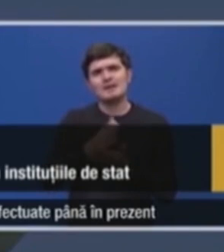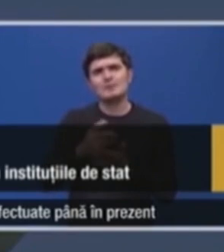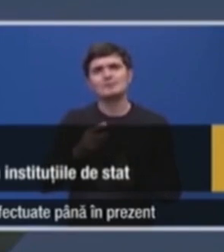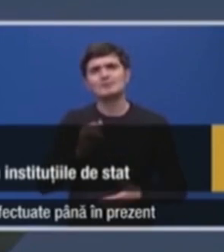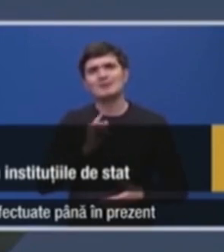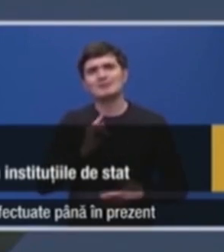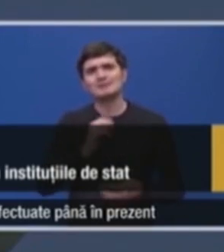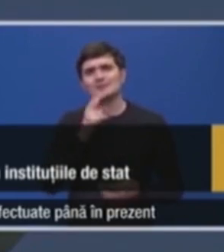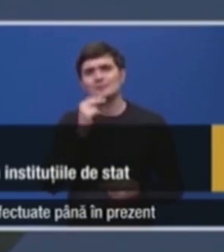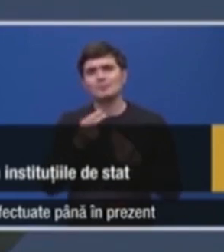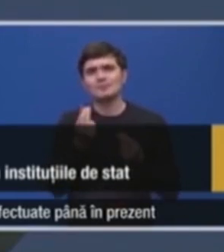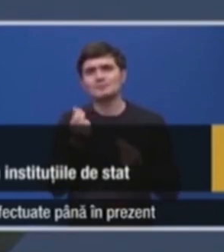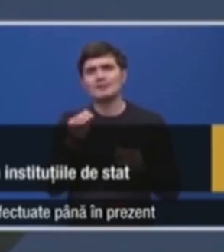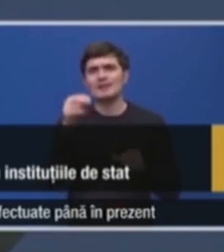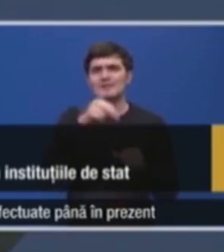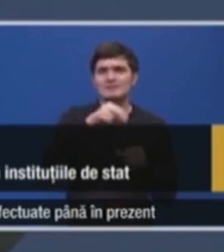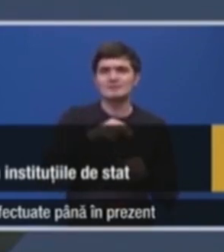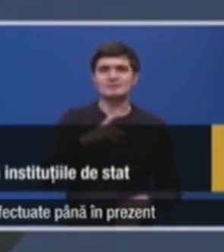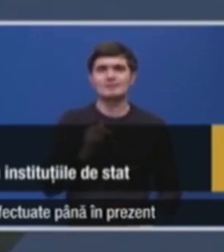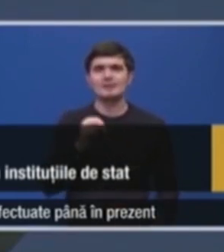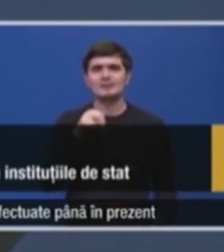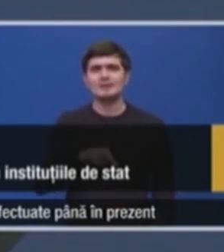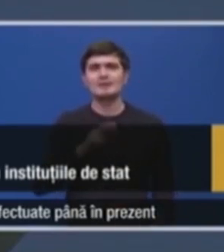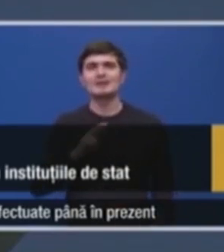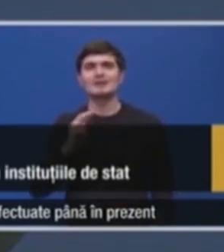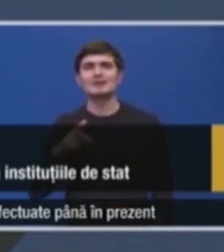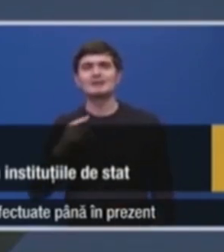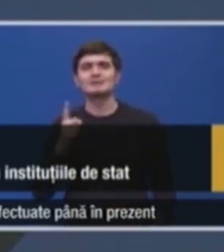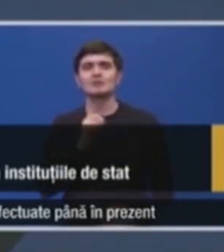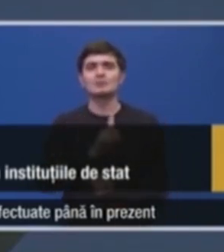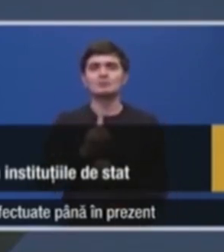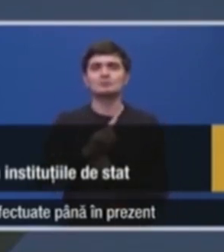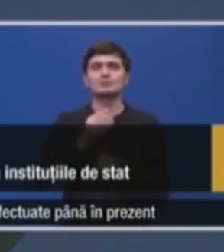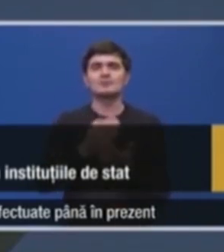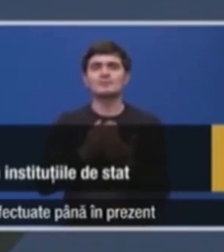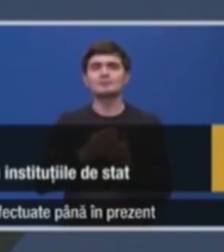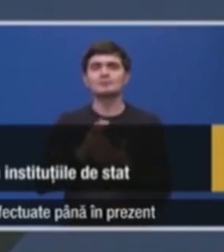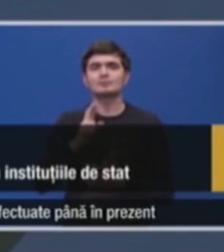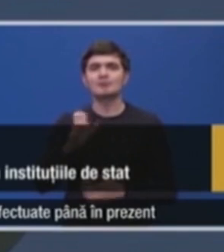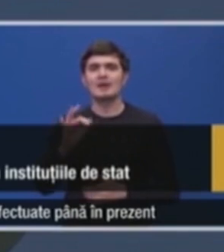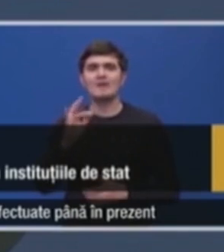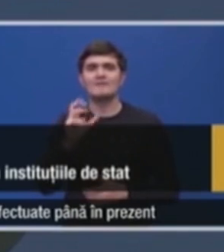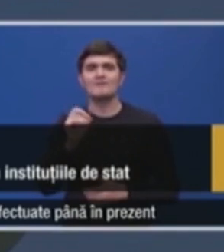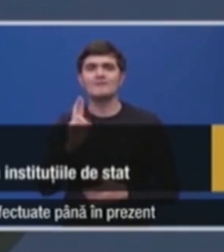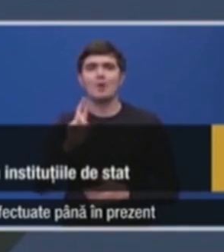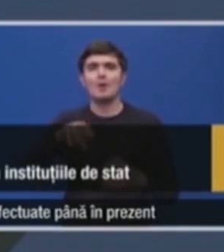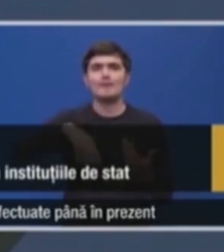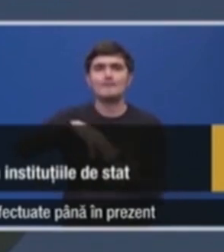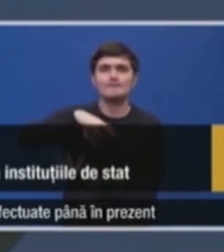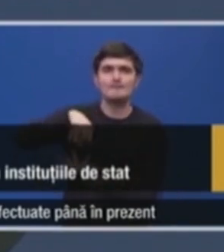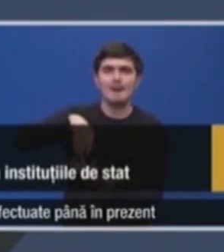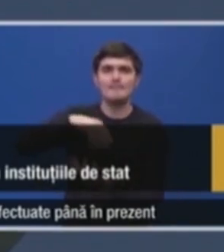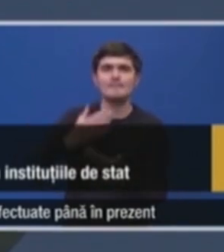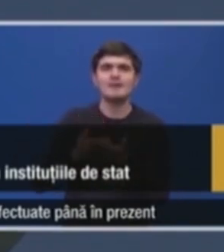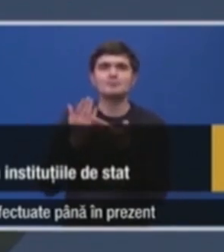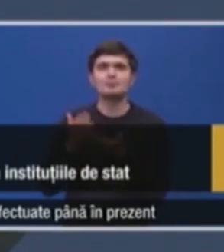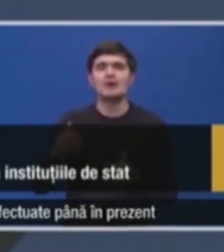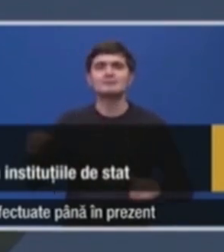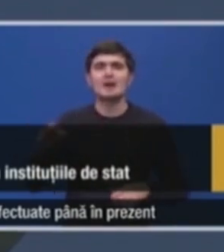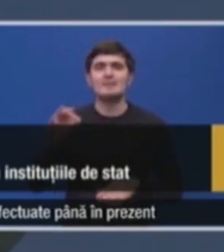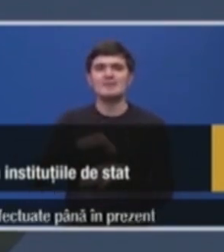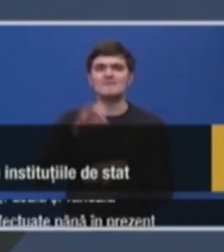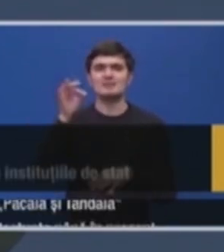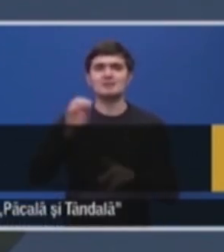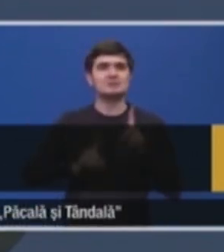de investiții. PNRR este un instrument de reforme. Pentru asta a fost inventat. Fără